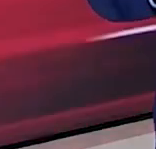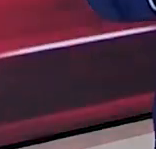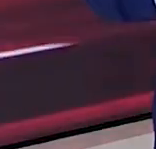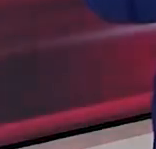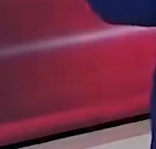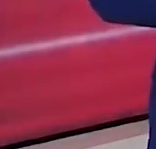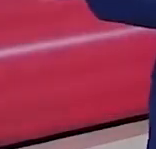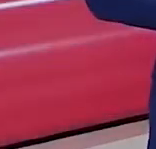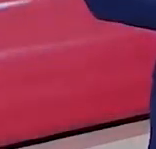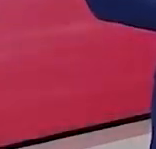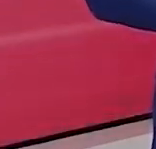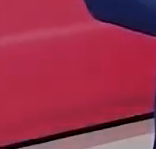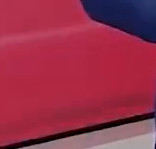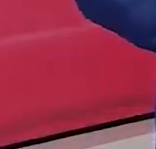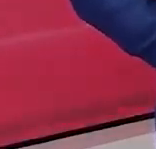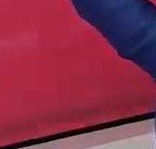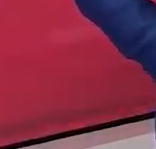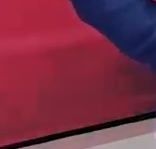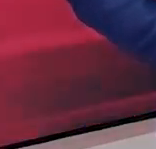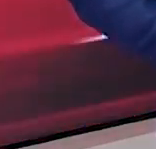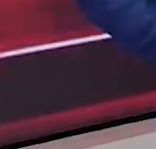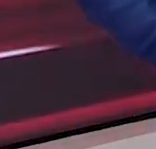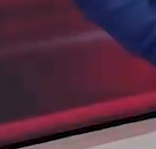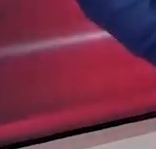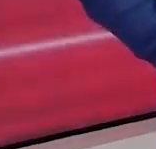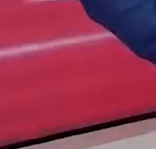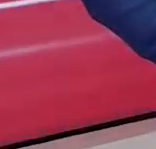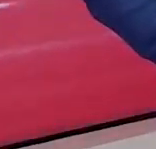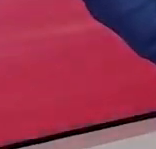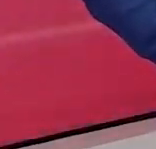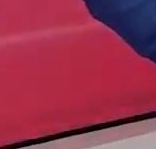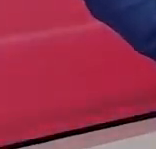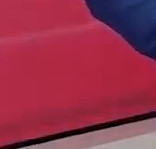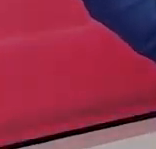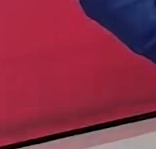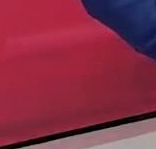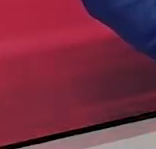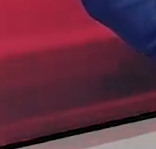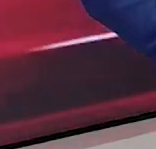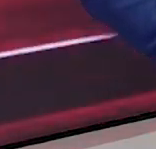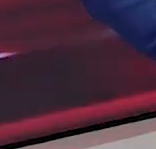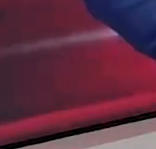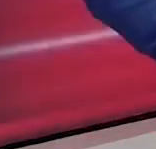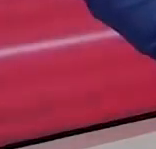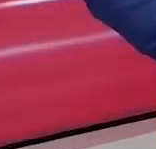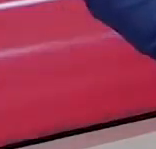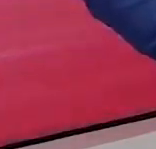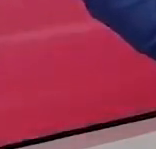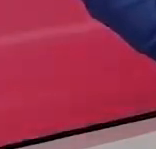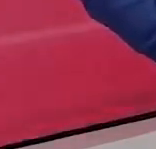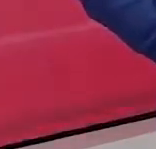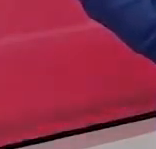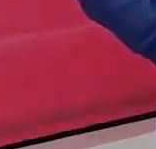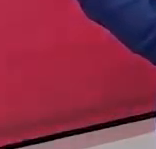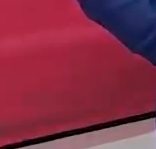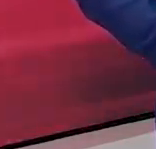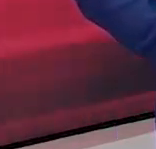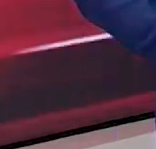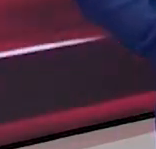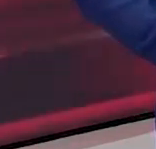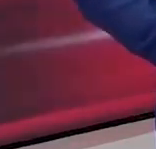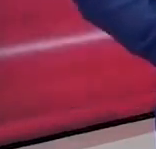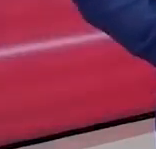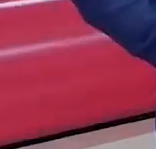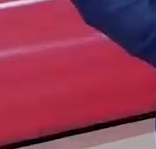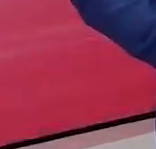newsus m bisitahin ats GMA integrated news YouTube mapuso abro samahan GMA Pinoy